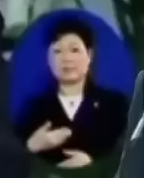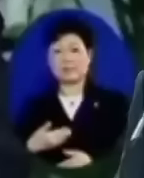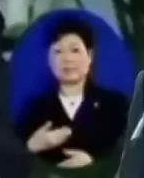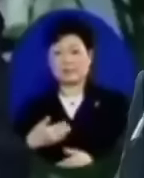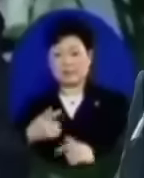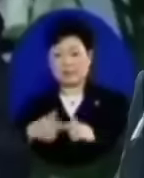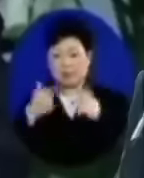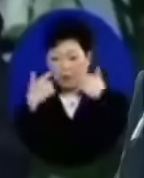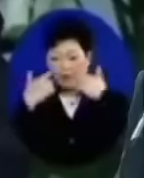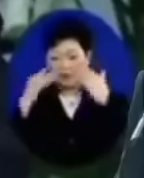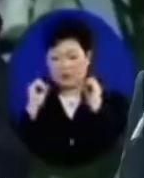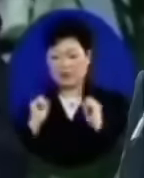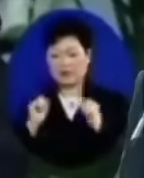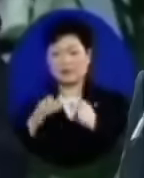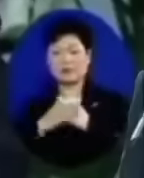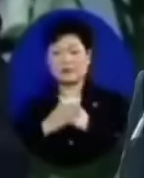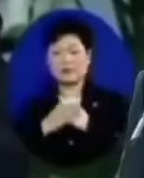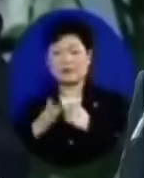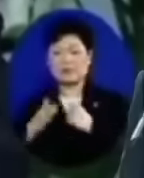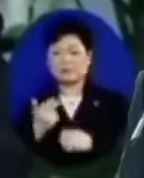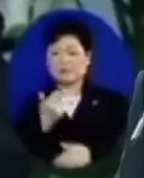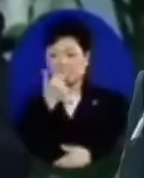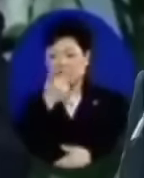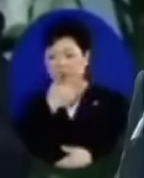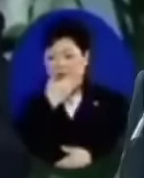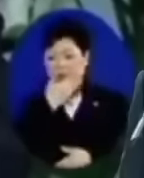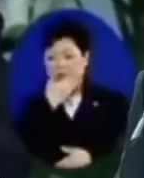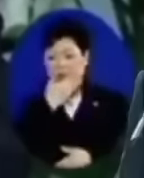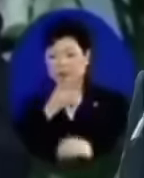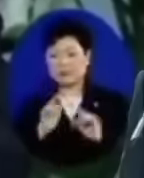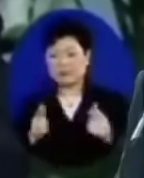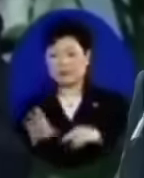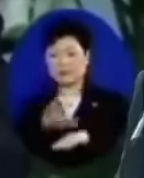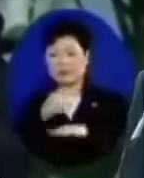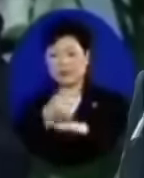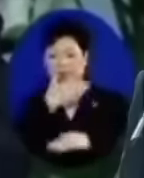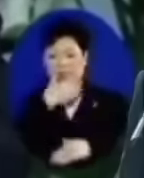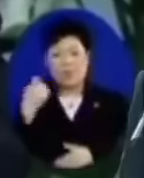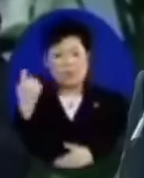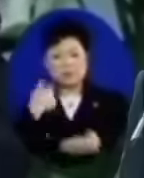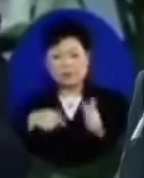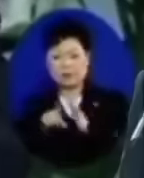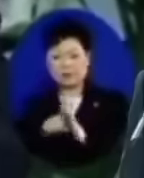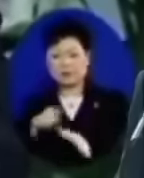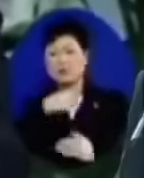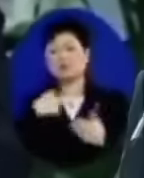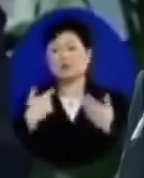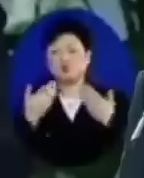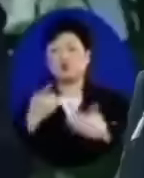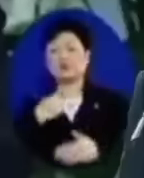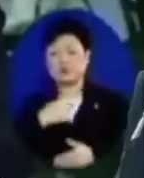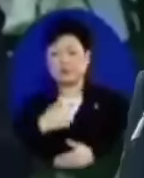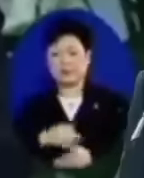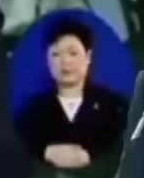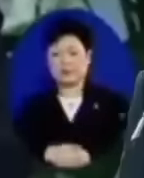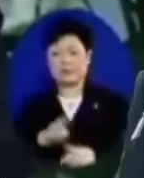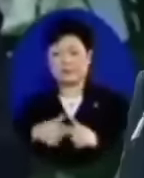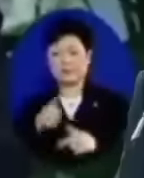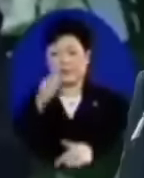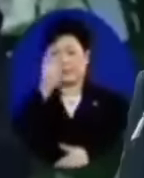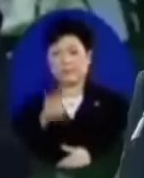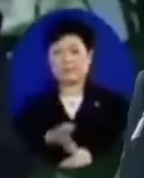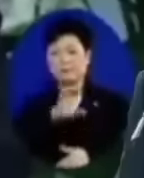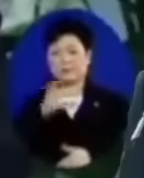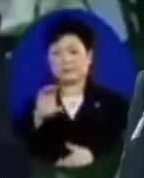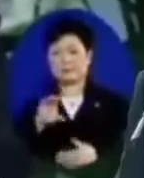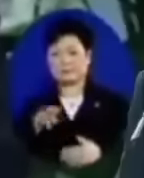확실히 보았기 때문에 그들의 목숨을 아끼지 않고 그리스도의 복음을 위해서 순교를 당한 것입니다. 예수님이 십자가에